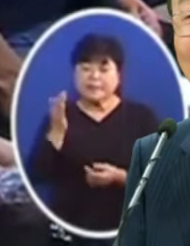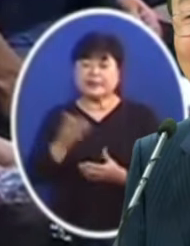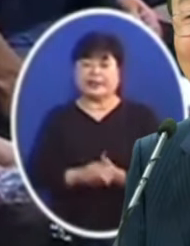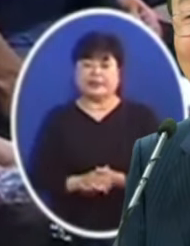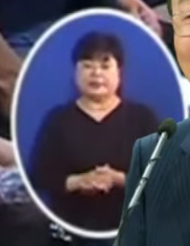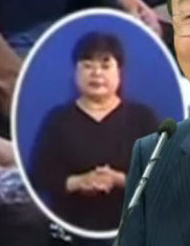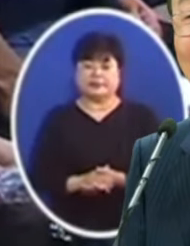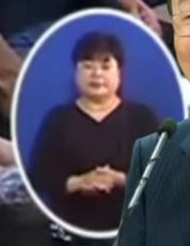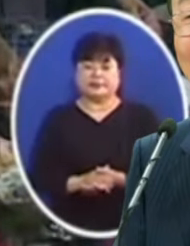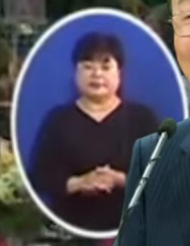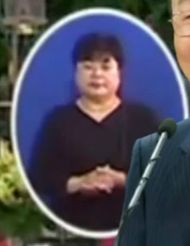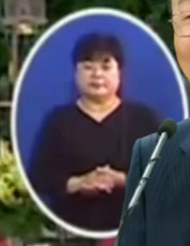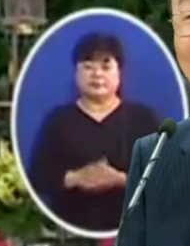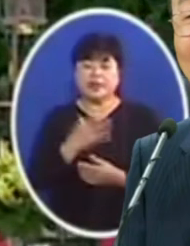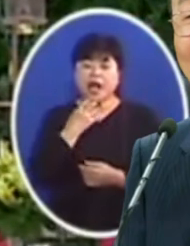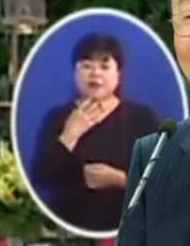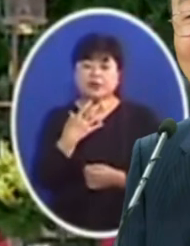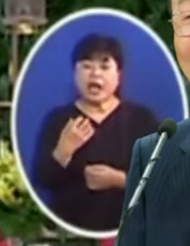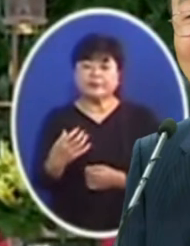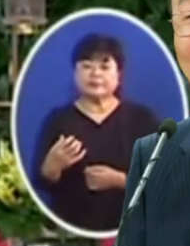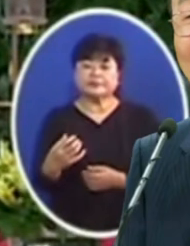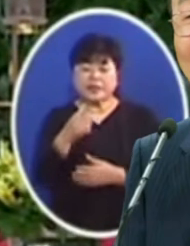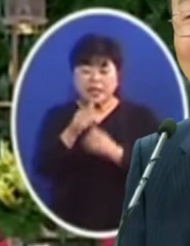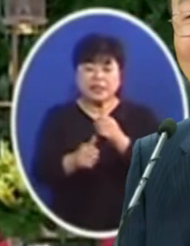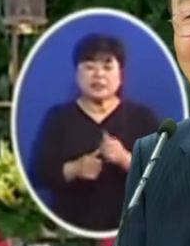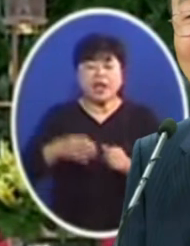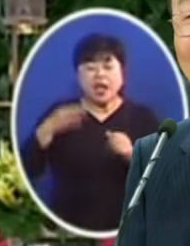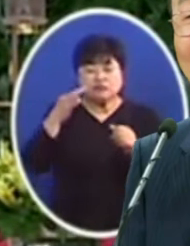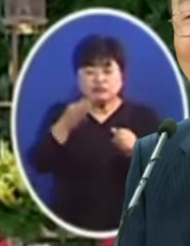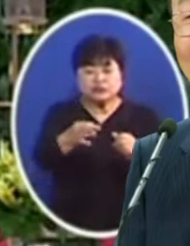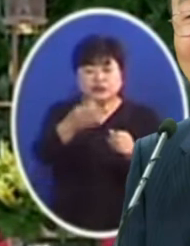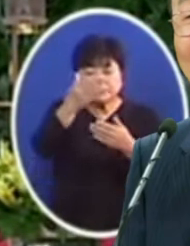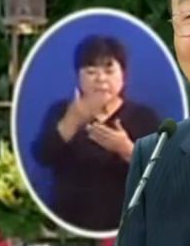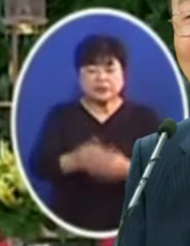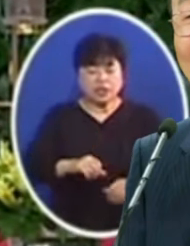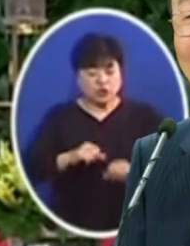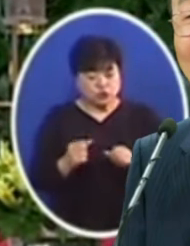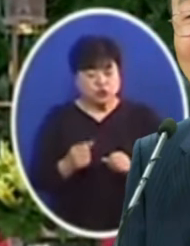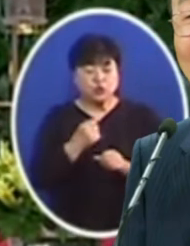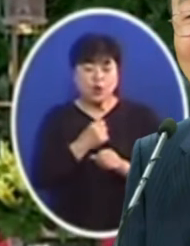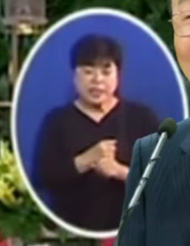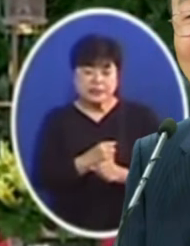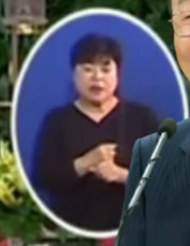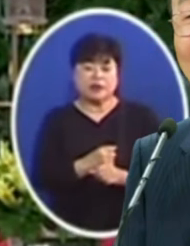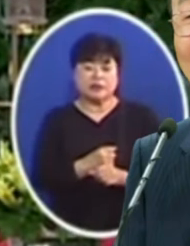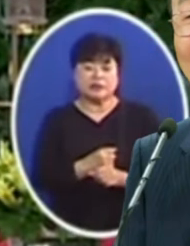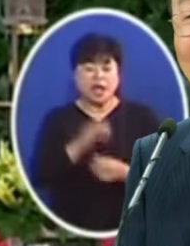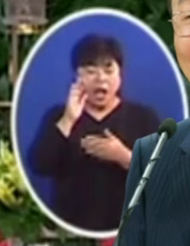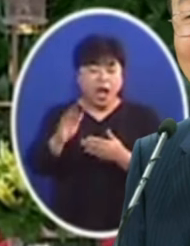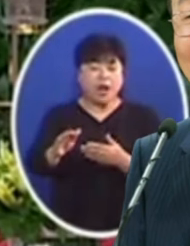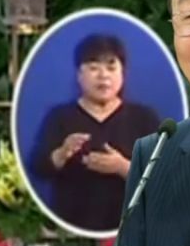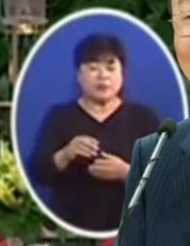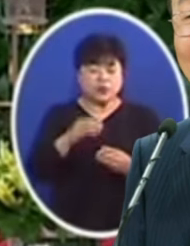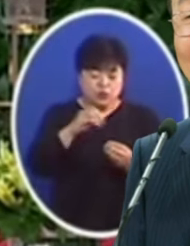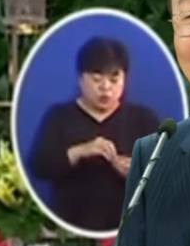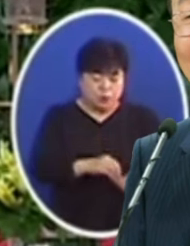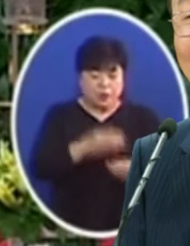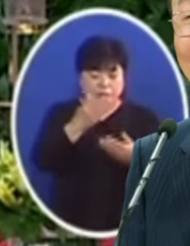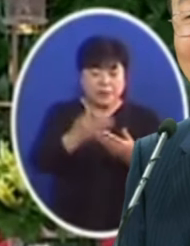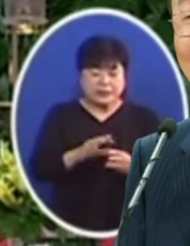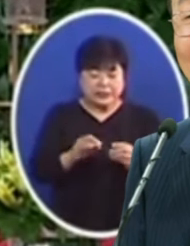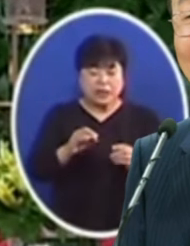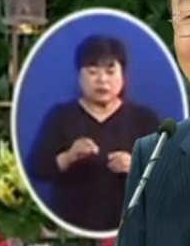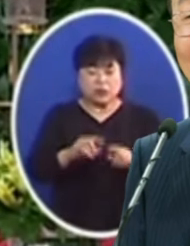것입니다. 아브라함은 하나님의 부르심을 받을 때 순종하여 장래 유업으로 받을 땅으로